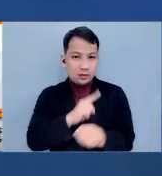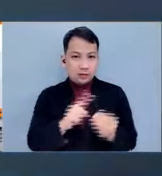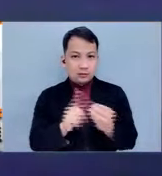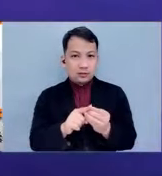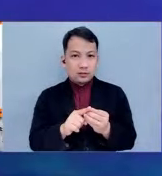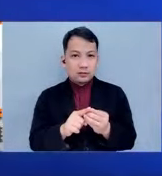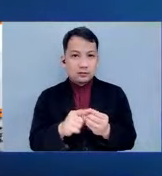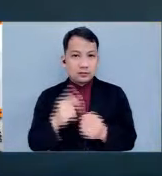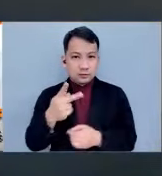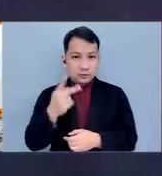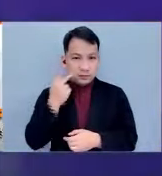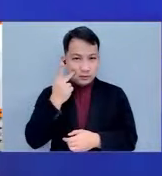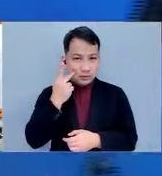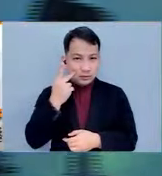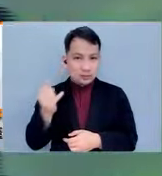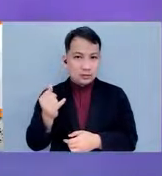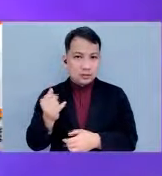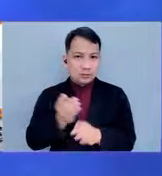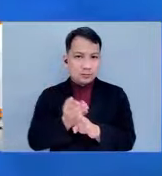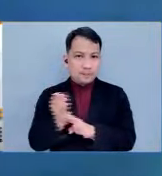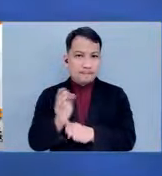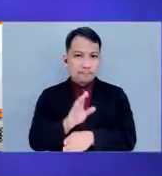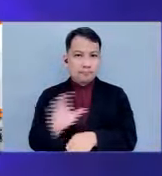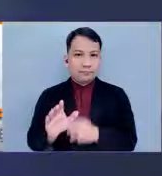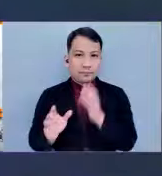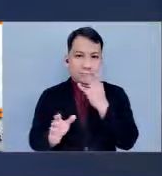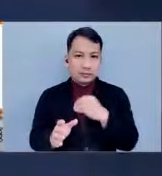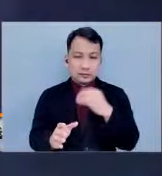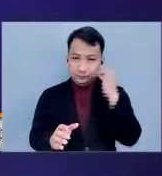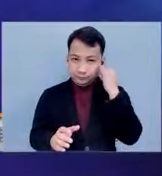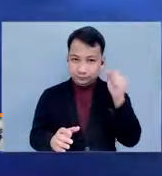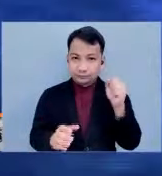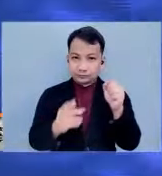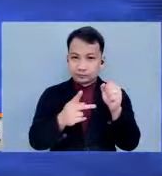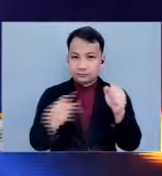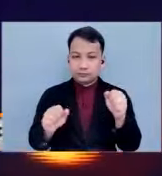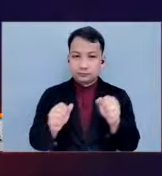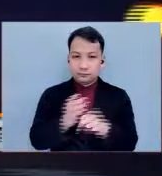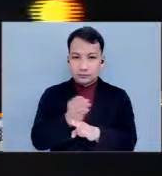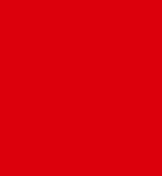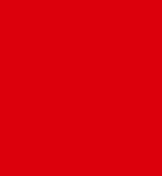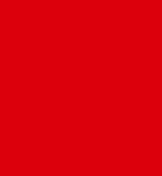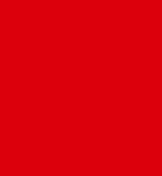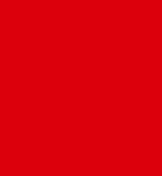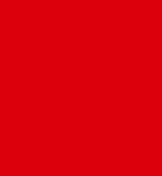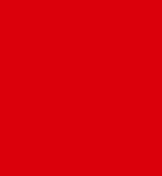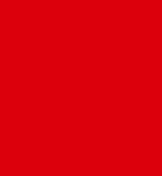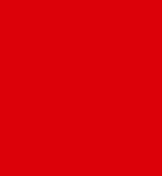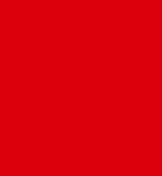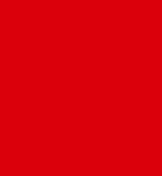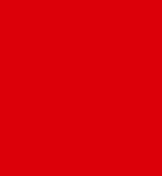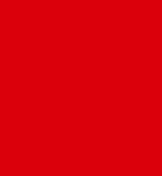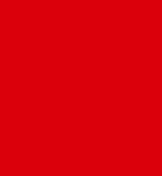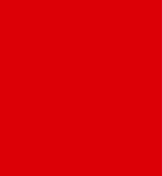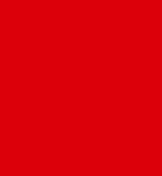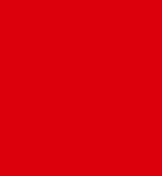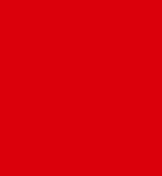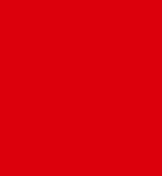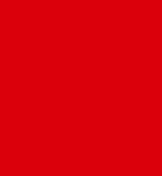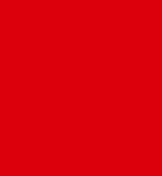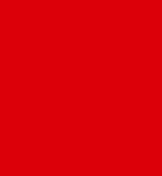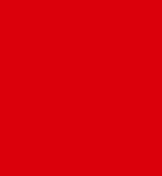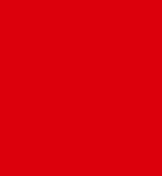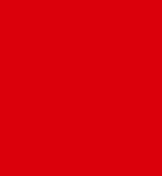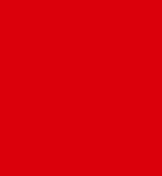Kim. Wala pa rin namang direktang kumpirmasyon sina Echo at Kim kaugnay sa issue. Mga kapatid, ito po ang